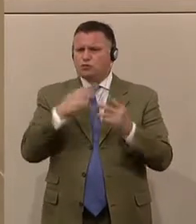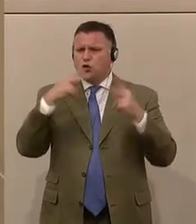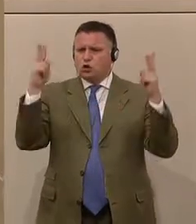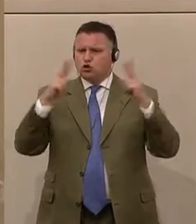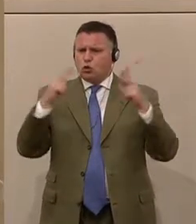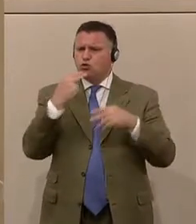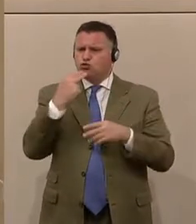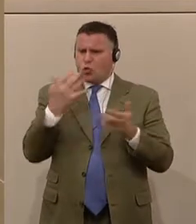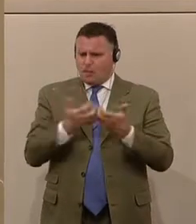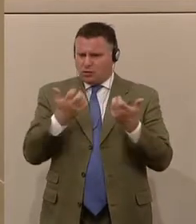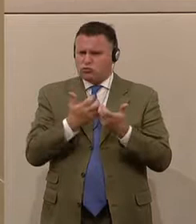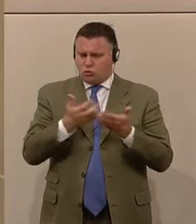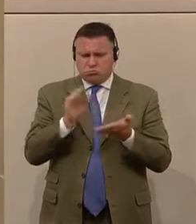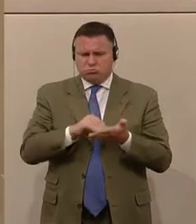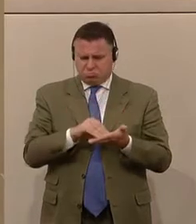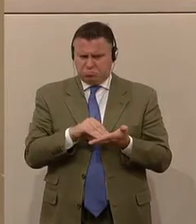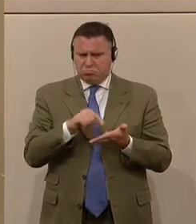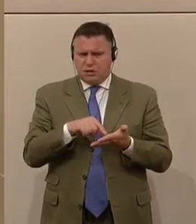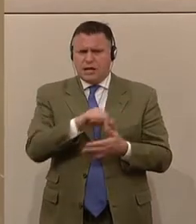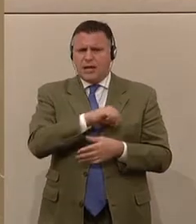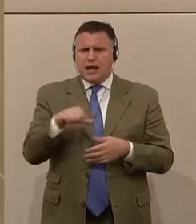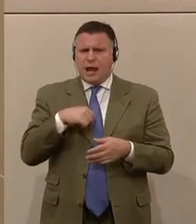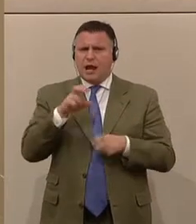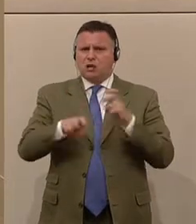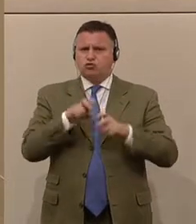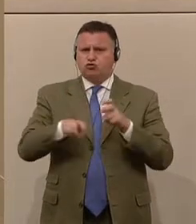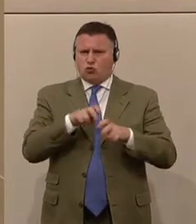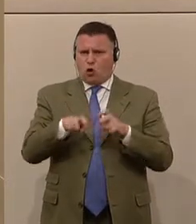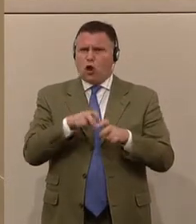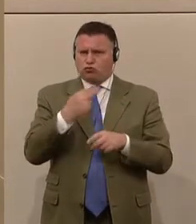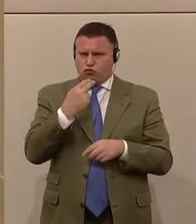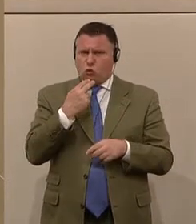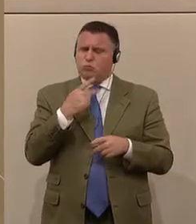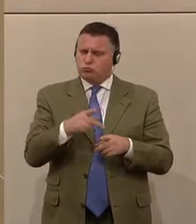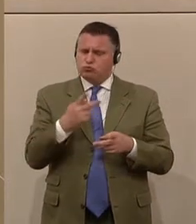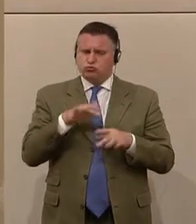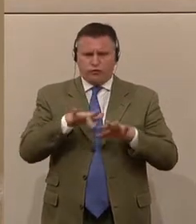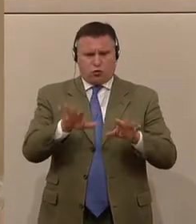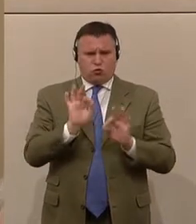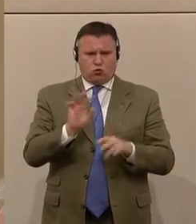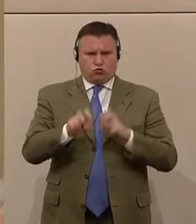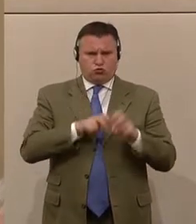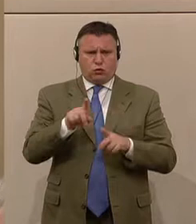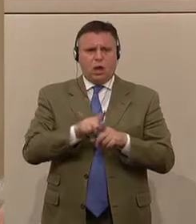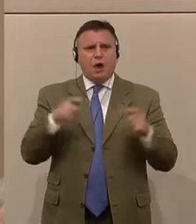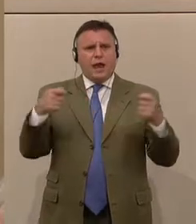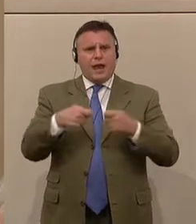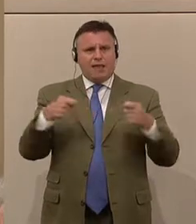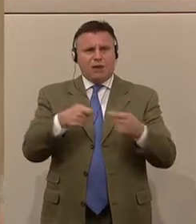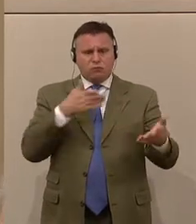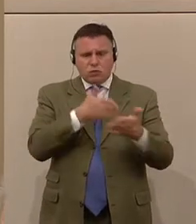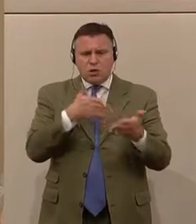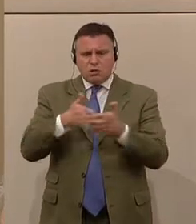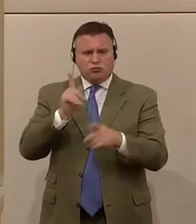und Kleinspeicherprogramm. Eigenstromsteuer streichen, auch das etwas Steuerwirksames. Und Beseitigung von